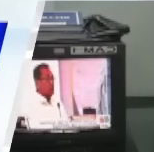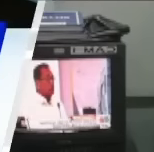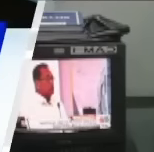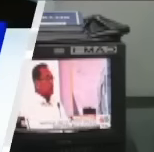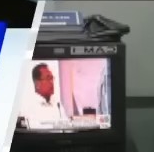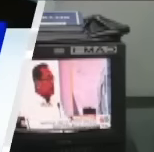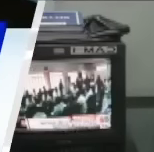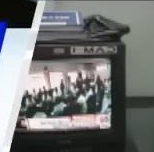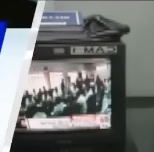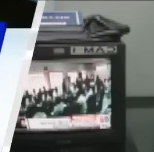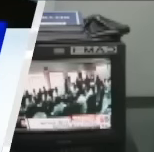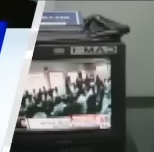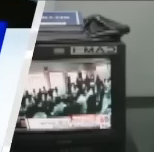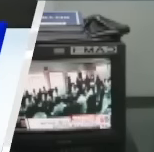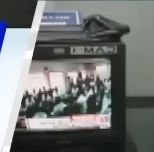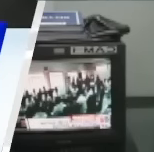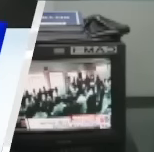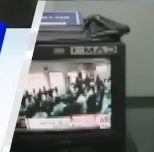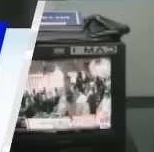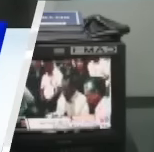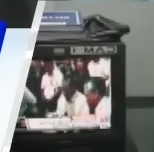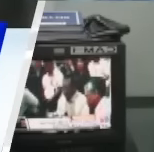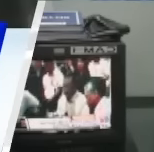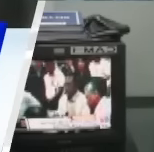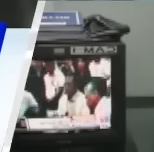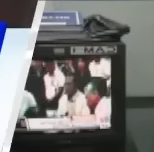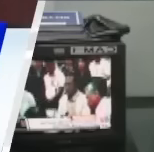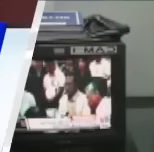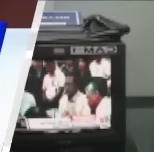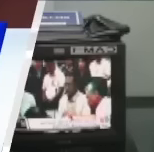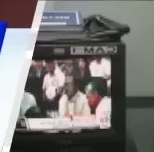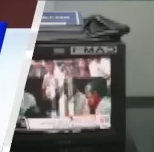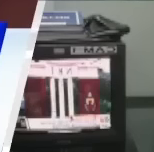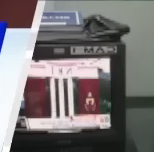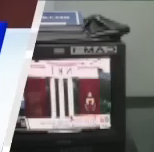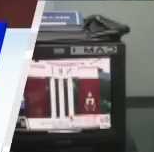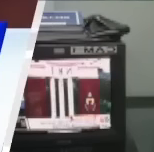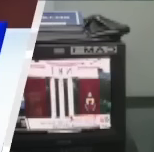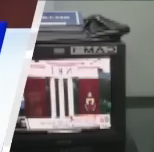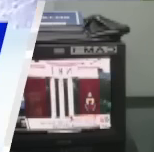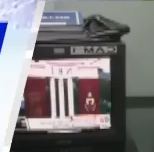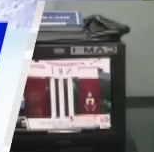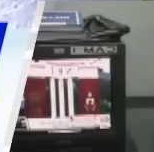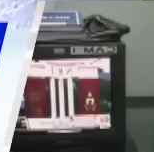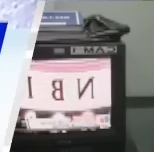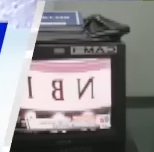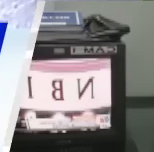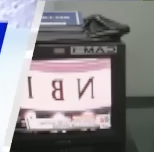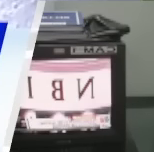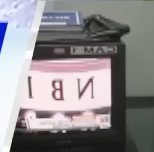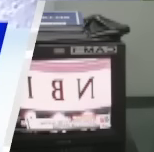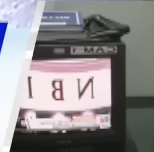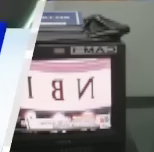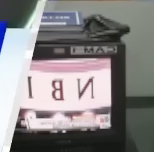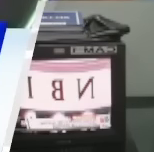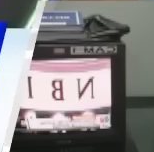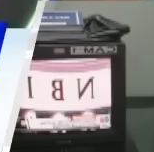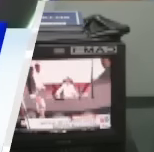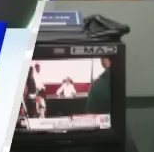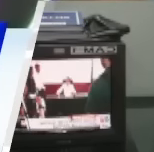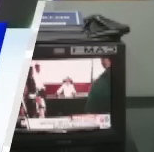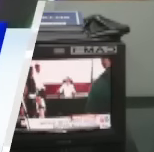tayo. Sabi niya sa kanila, huwag siyang ituring na baguhan. Dahil sa NBI siya una nagtrabaho noong 1977